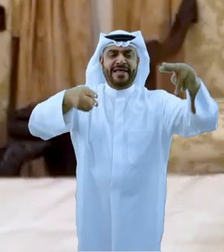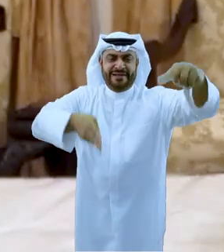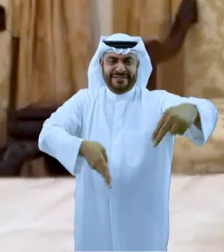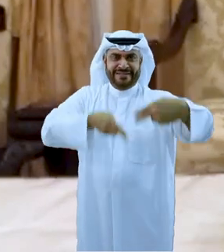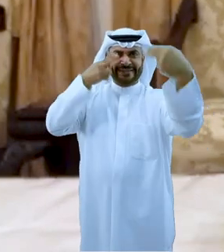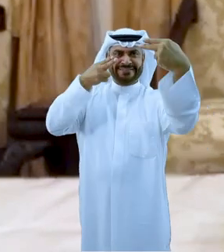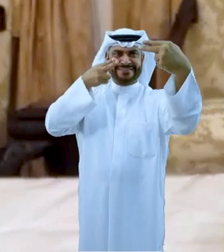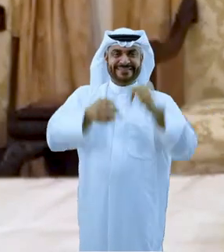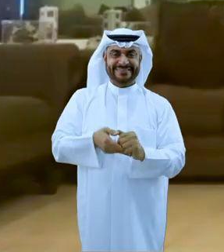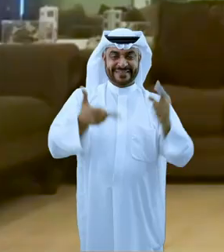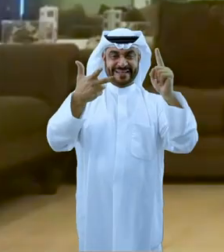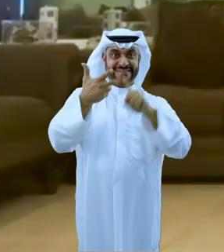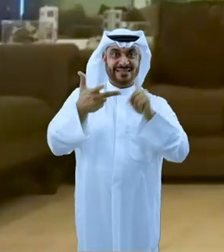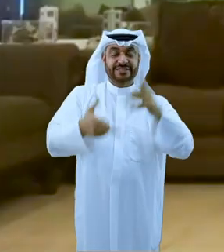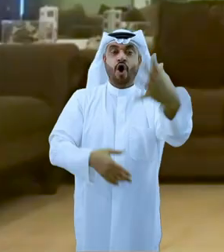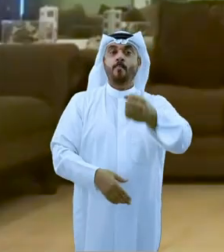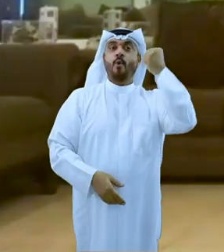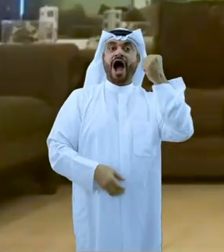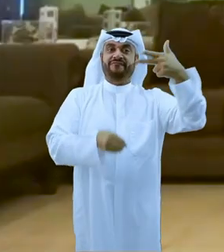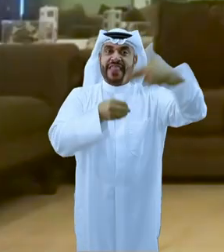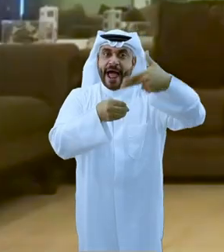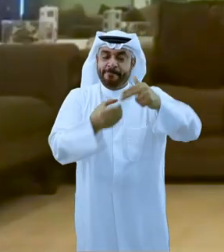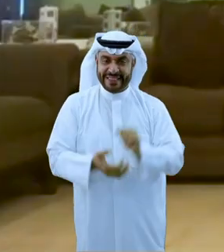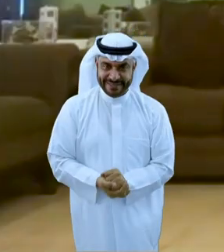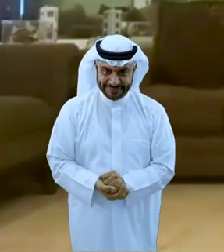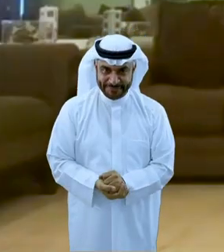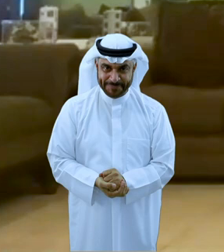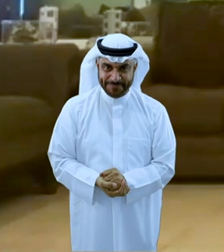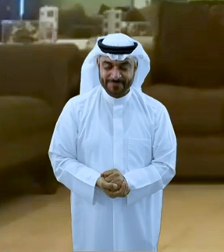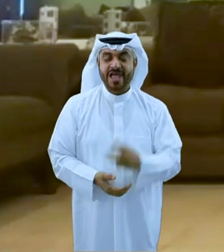فتح لنا الأونلاين. محافظ الأحمدي